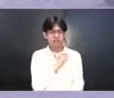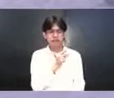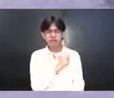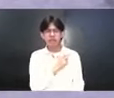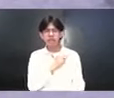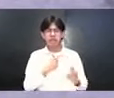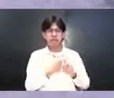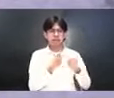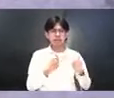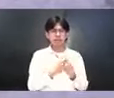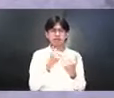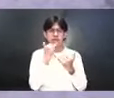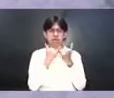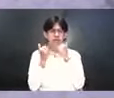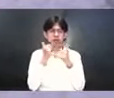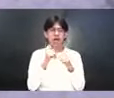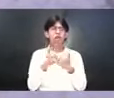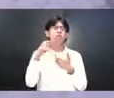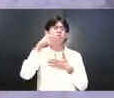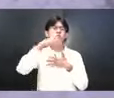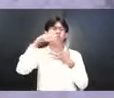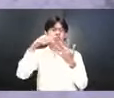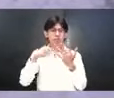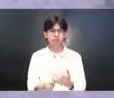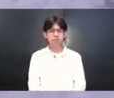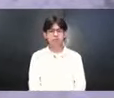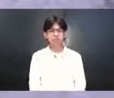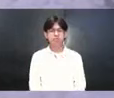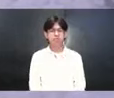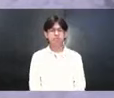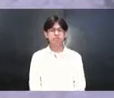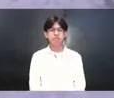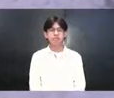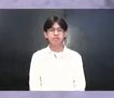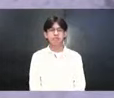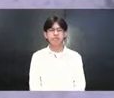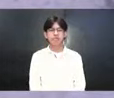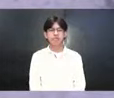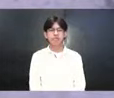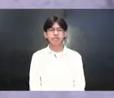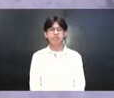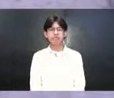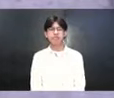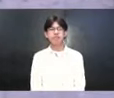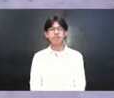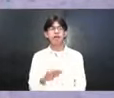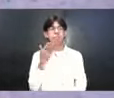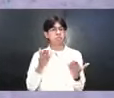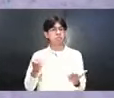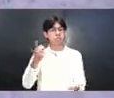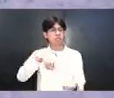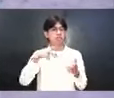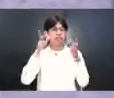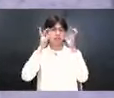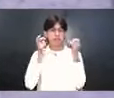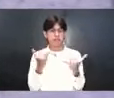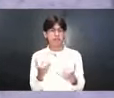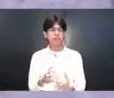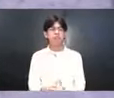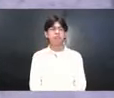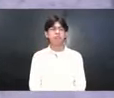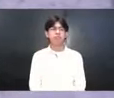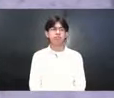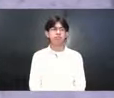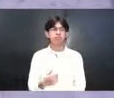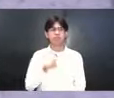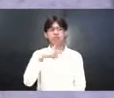Makasalanan na. Ang dami ho. Walang biro. Sobra. Kaya, baka nakikinig ka ngayon, kinakausap ka na